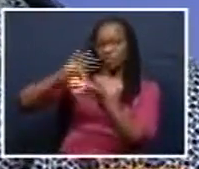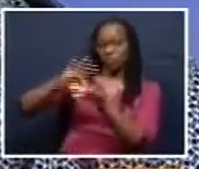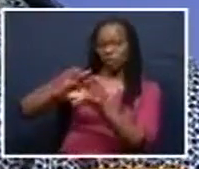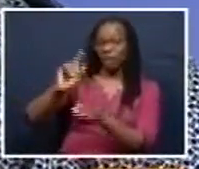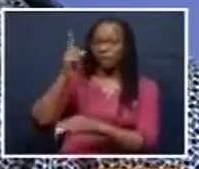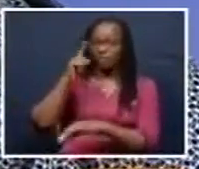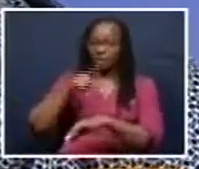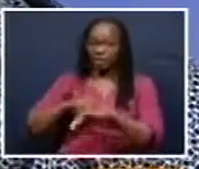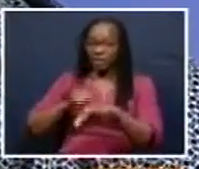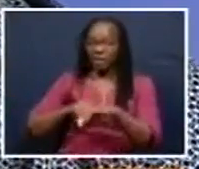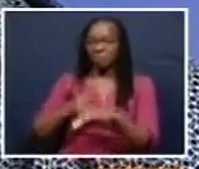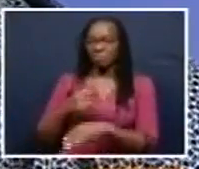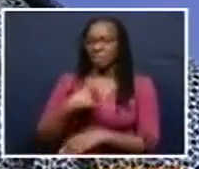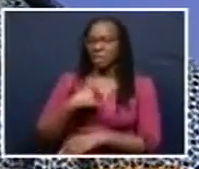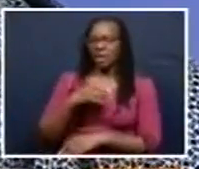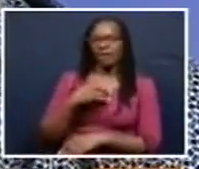kwanza nimeona